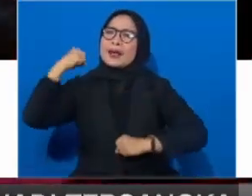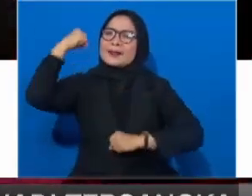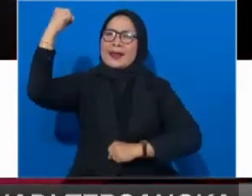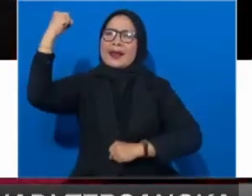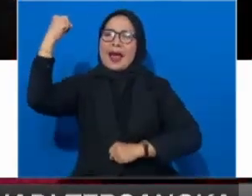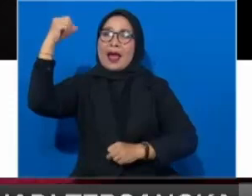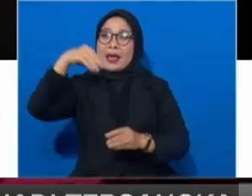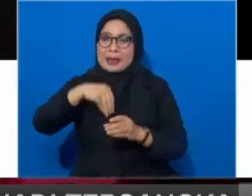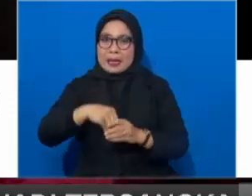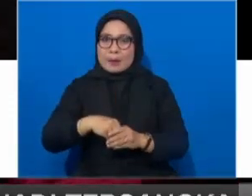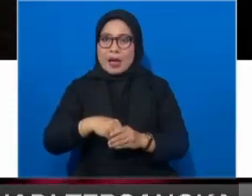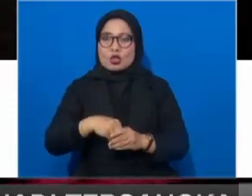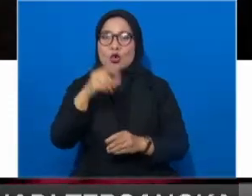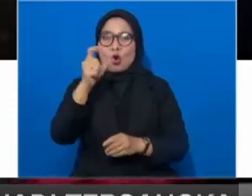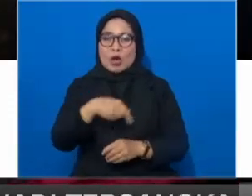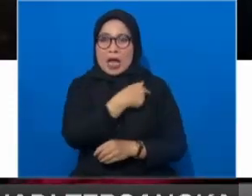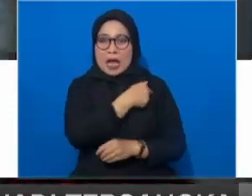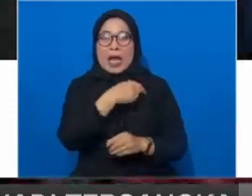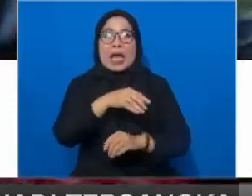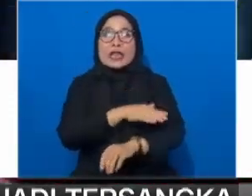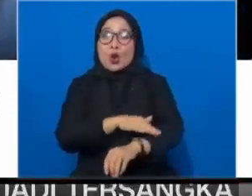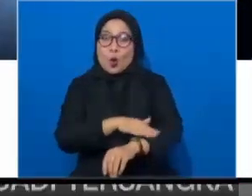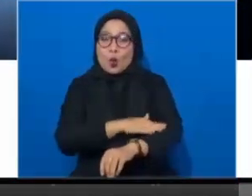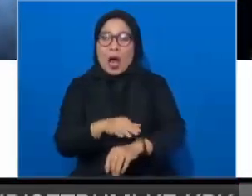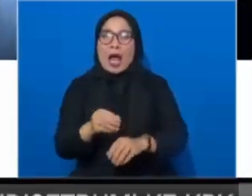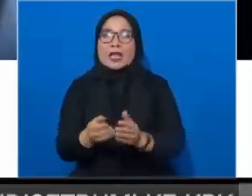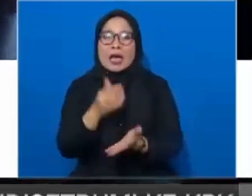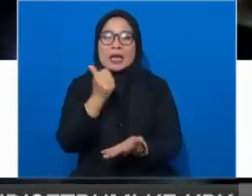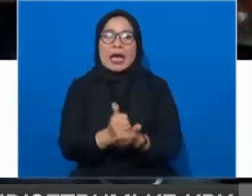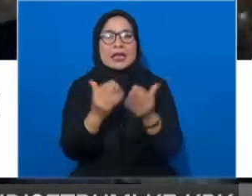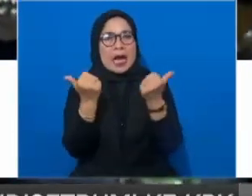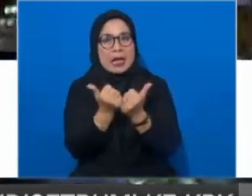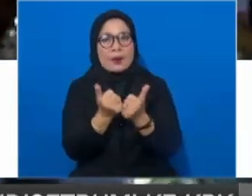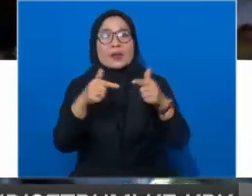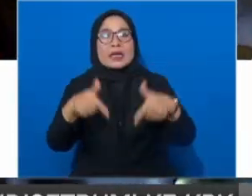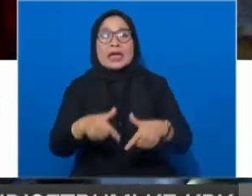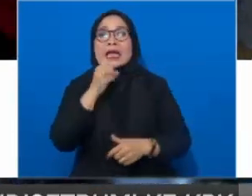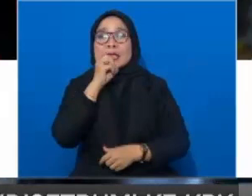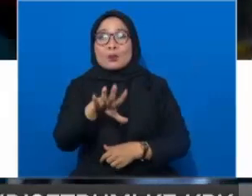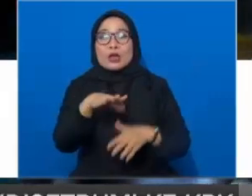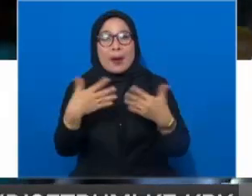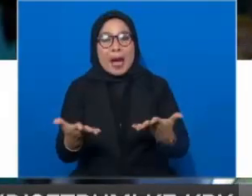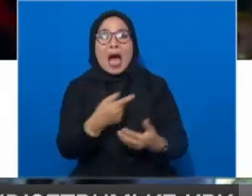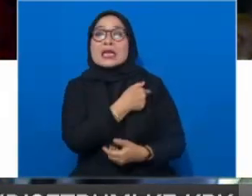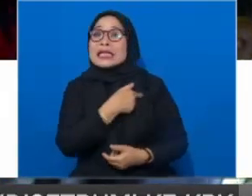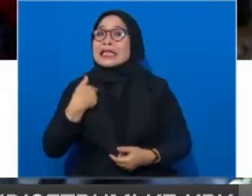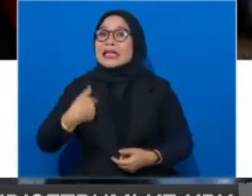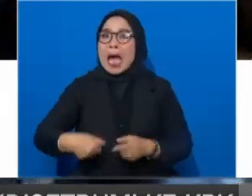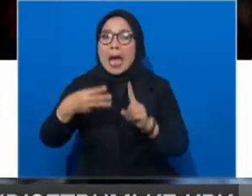Termasuk etnis Tionghoa yang menduduki Tangerang atau yang sekarang biasa disebut sebagai Cina Benteng.